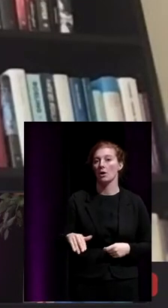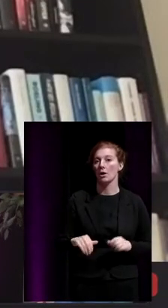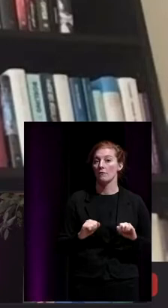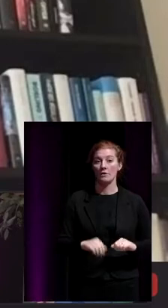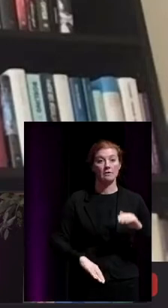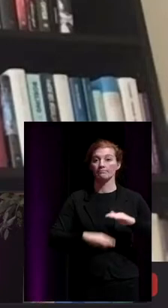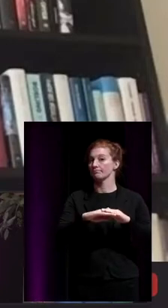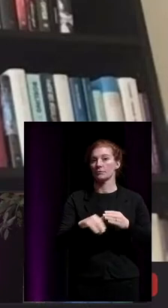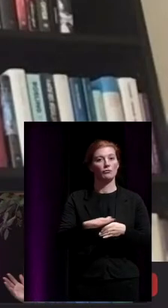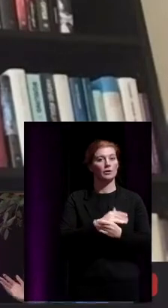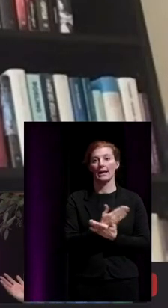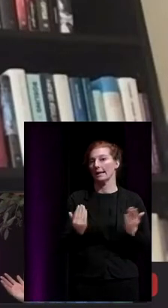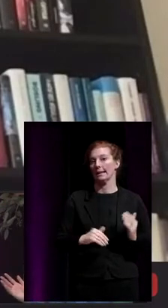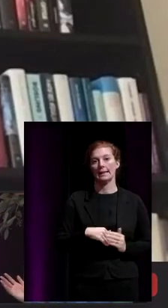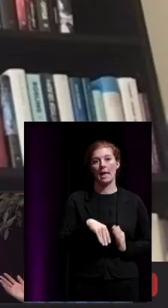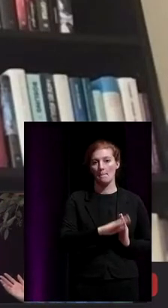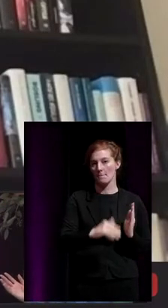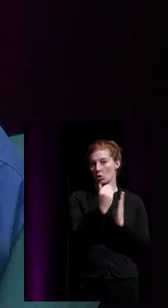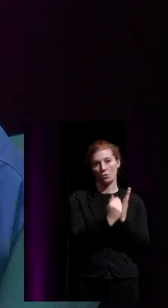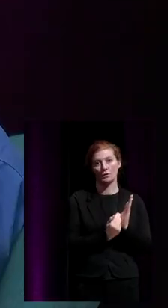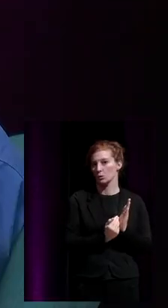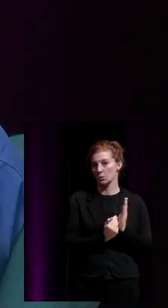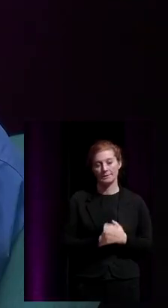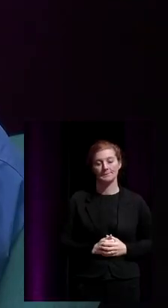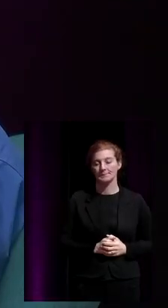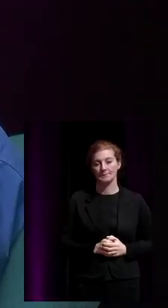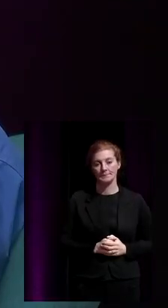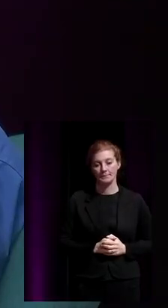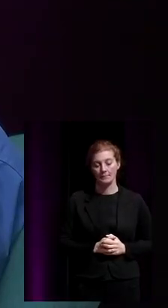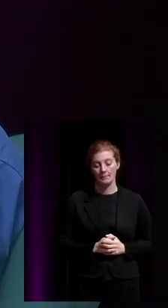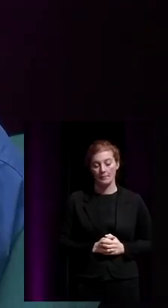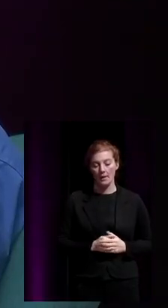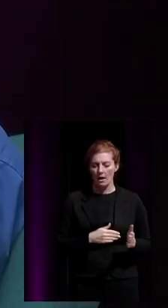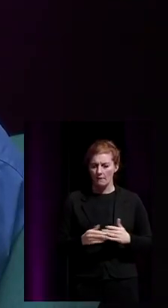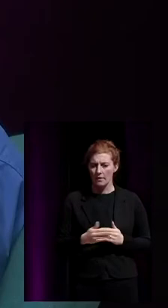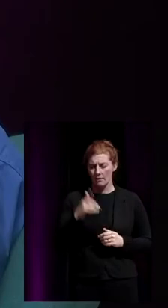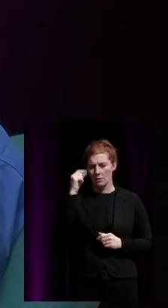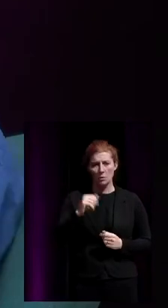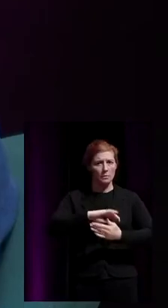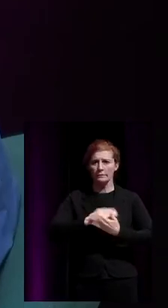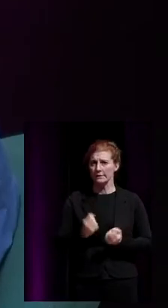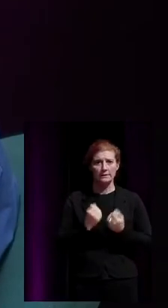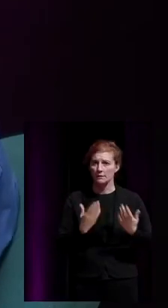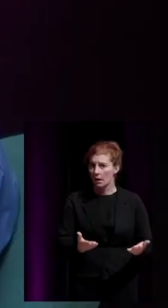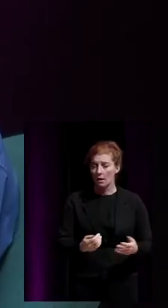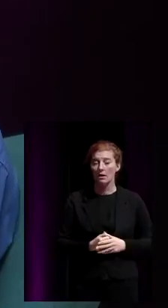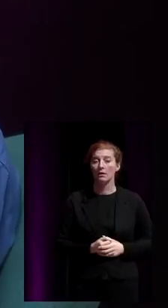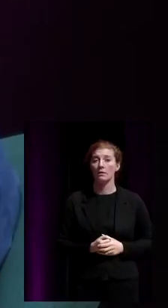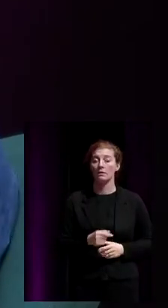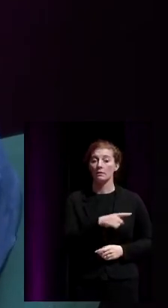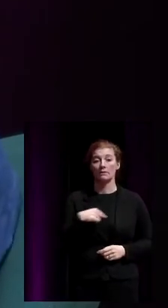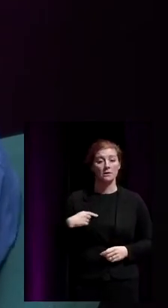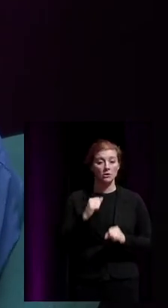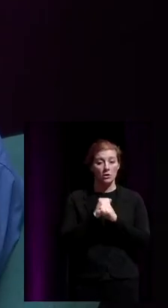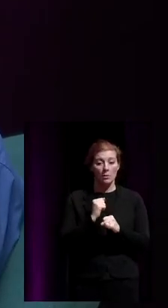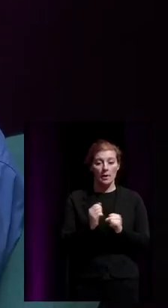barnkonventionen. Varför tror du att man inte har det idag? Vi jobbar liksom med